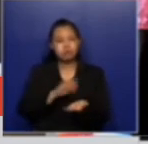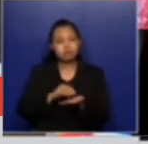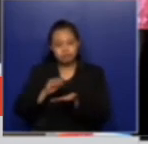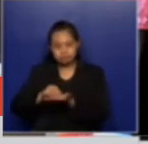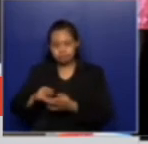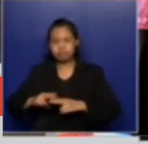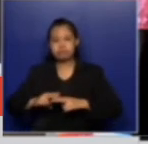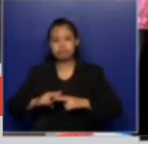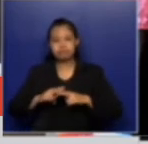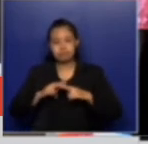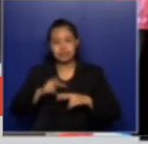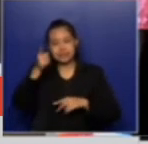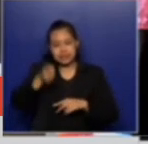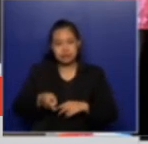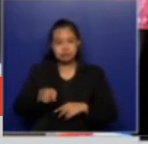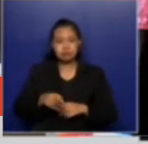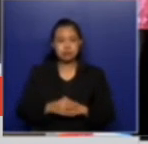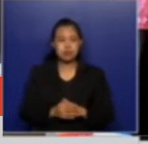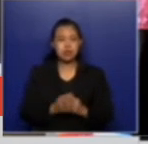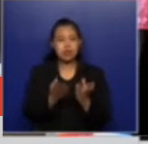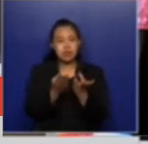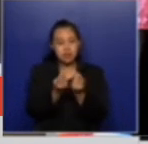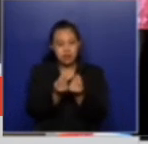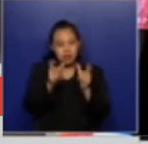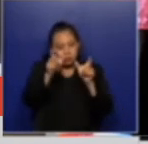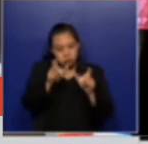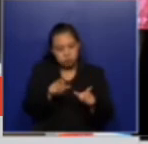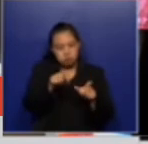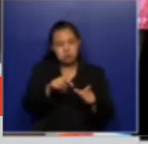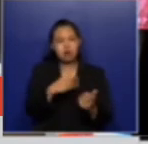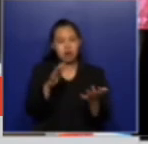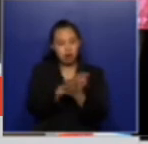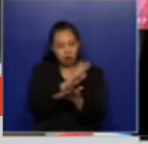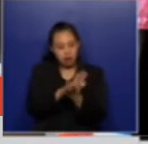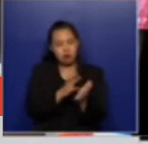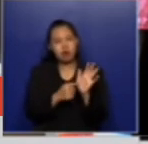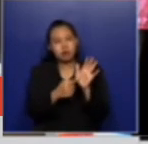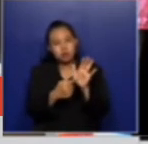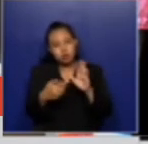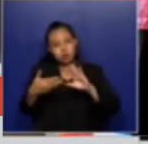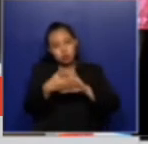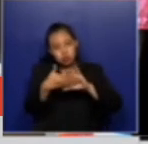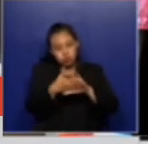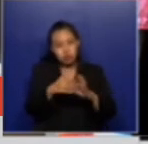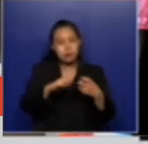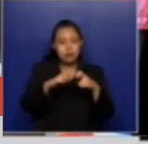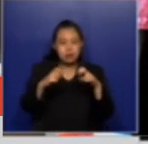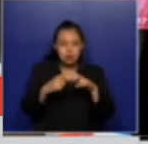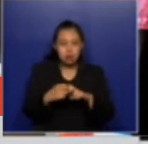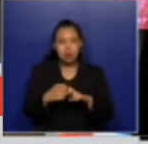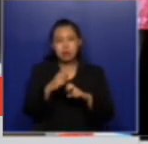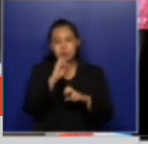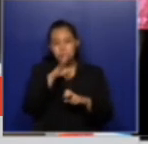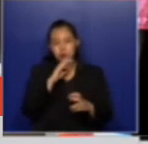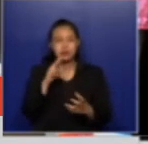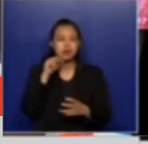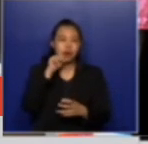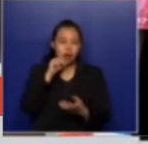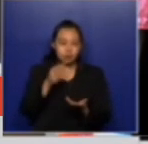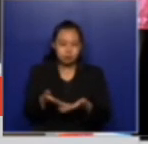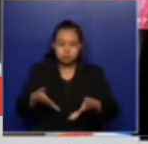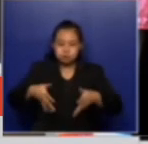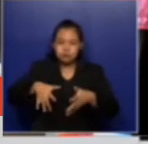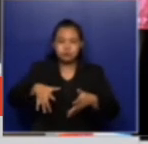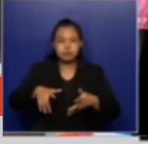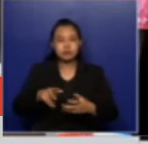เนี้ยทุกพรรคที่เอาตัวเลขขึ้นมาเอาเอกสารขึ้นมาเอาปัญหามาที่ทำกินแหล่งน้ำ